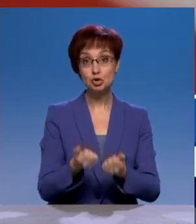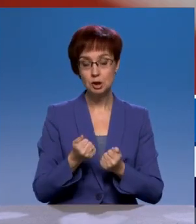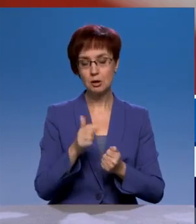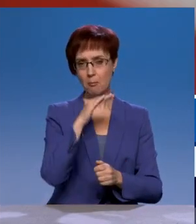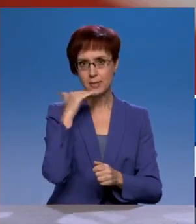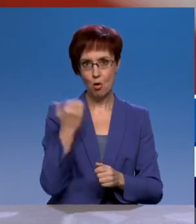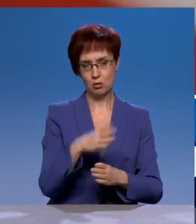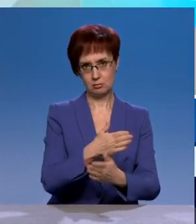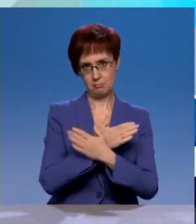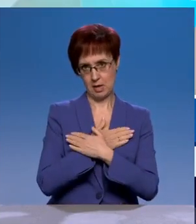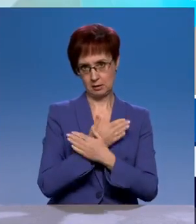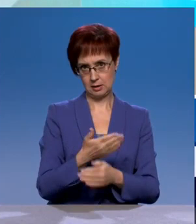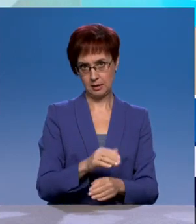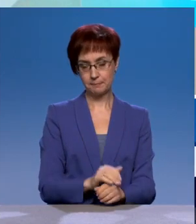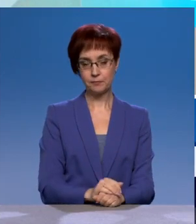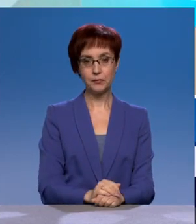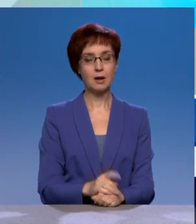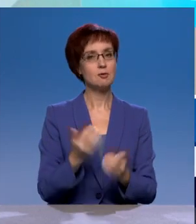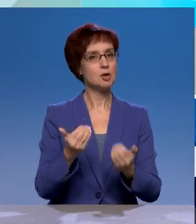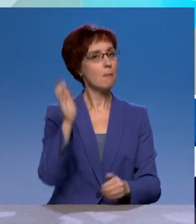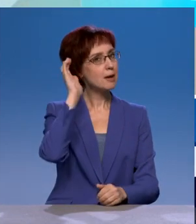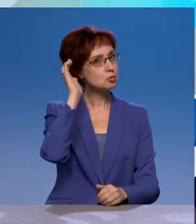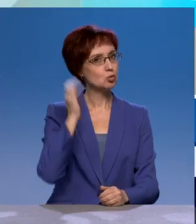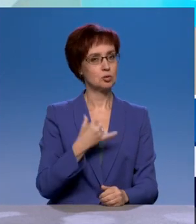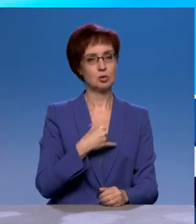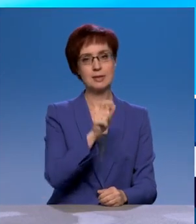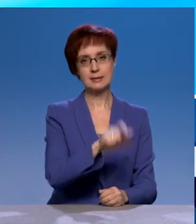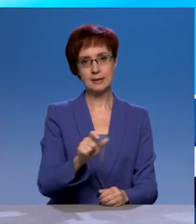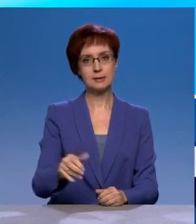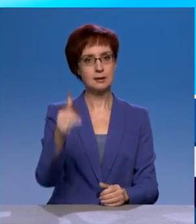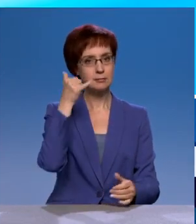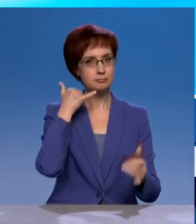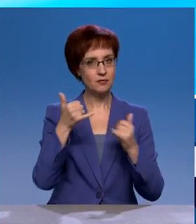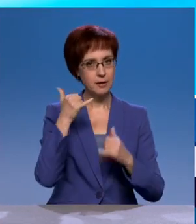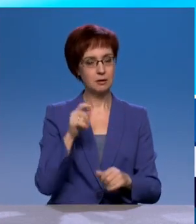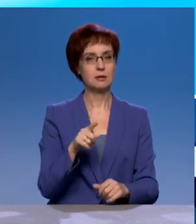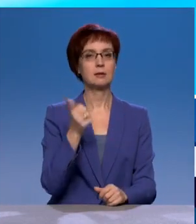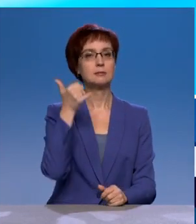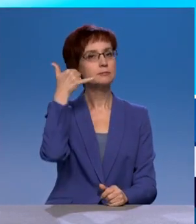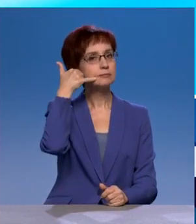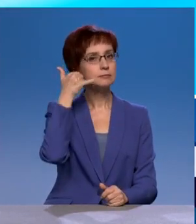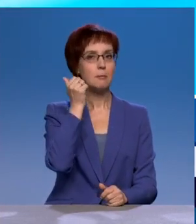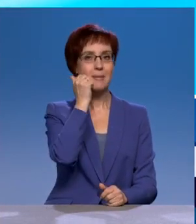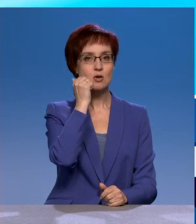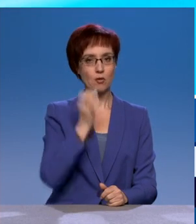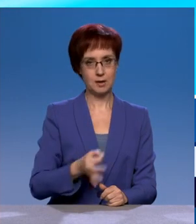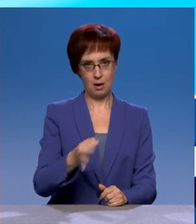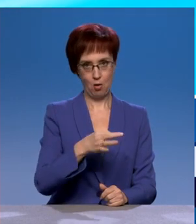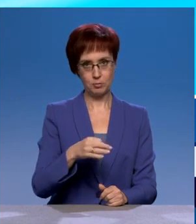теперь послушаем наших зрителей. Сначала Мария из Московской области. Она была первой. Мария, здравствуйте. Вы в эфире.